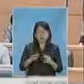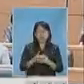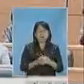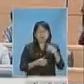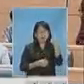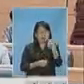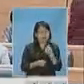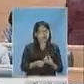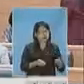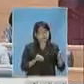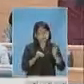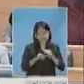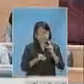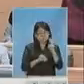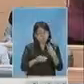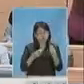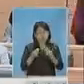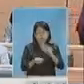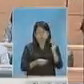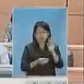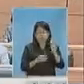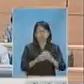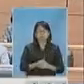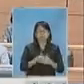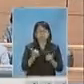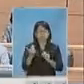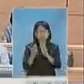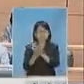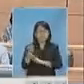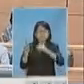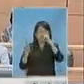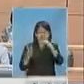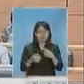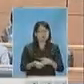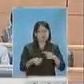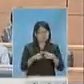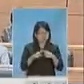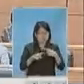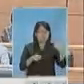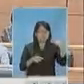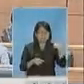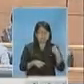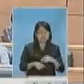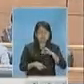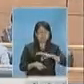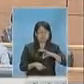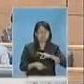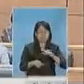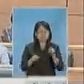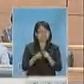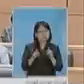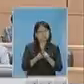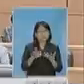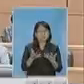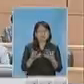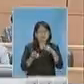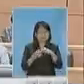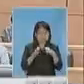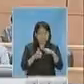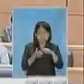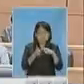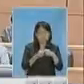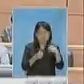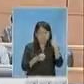วิกฤตซ้ำได้อีกแล้วบ้านเมืองนี้มันเจ็บปวดจนแทบไม่เหลือโอกาสให้ใครฉกฉวยอีก